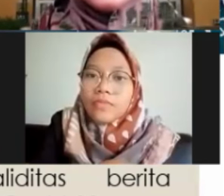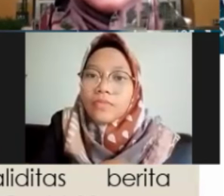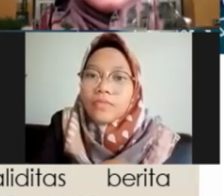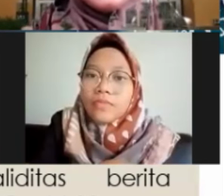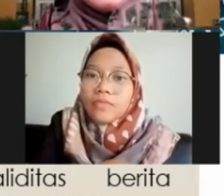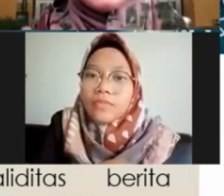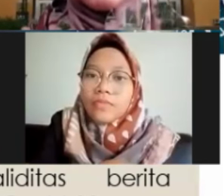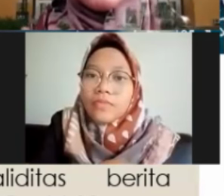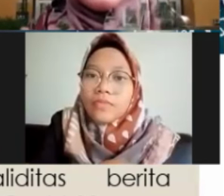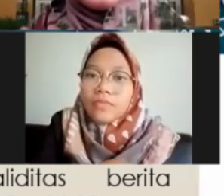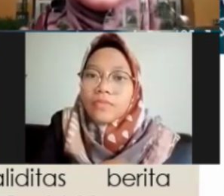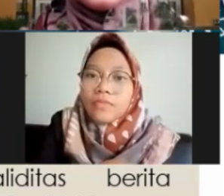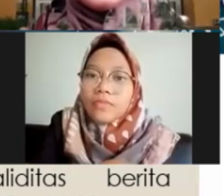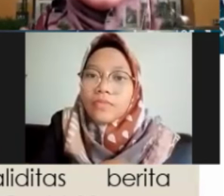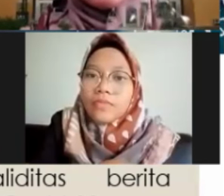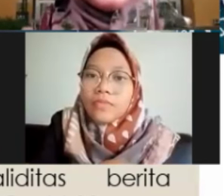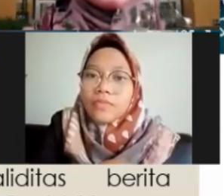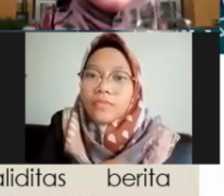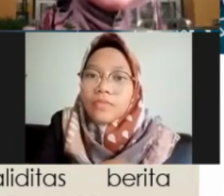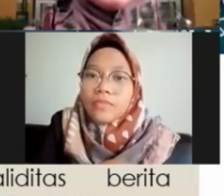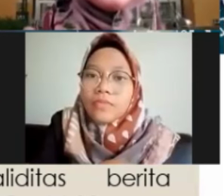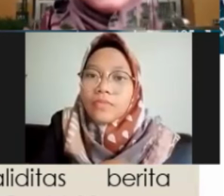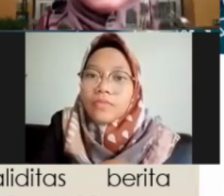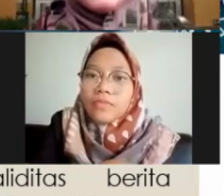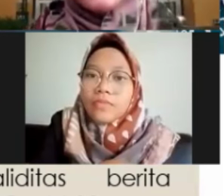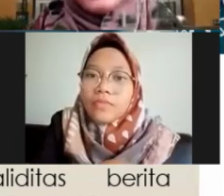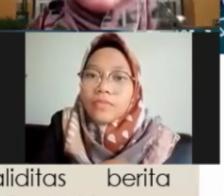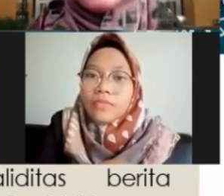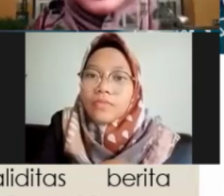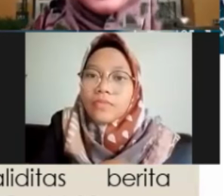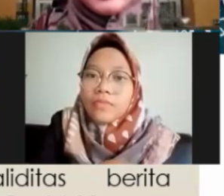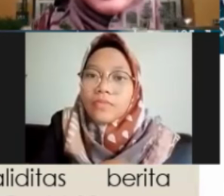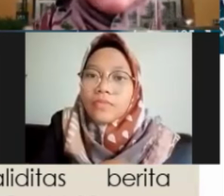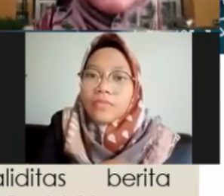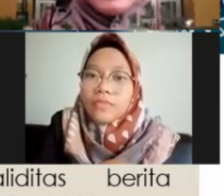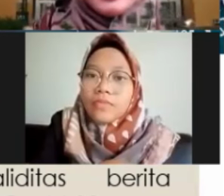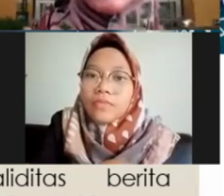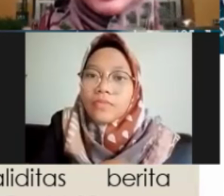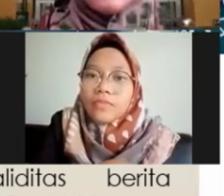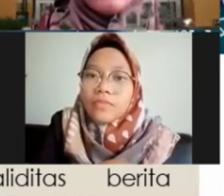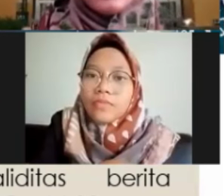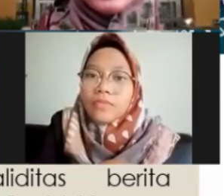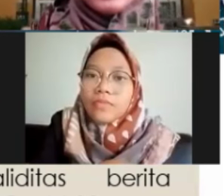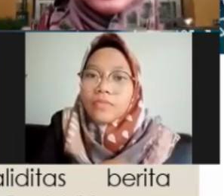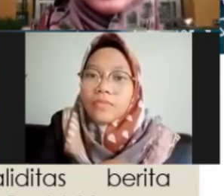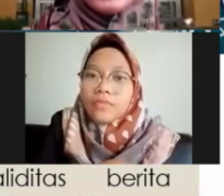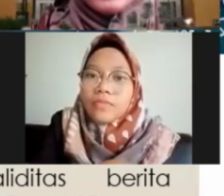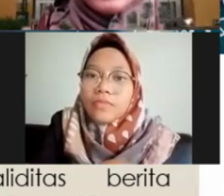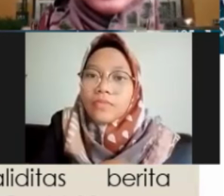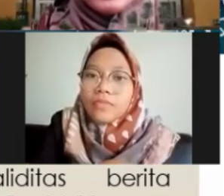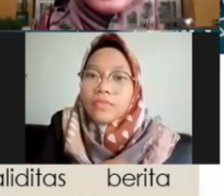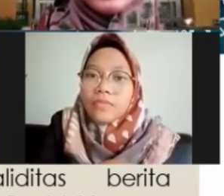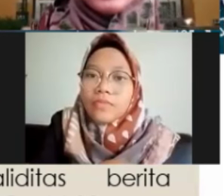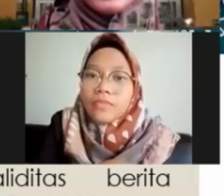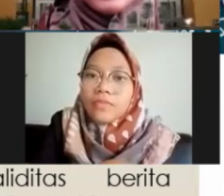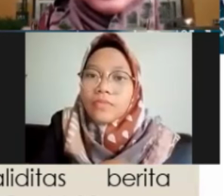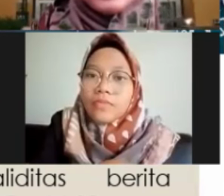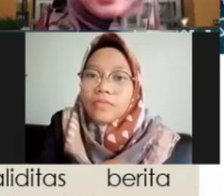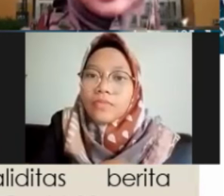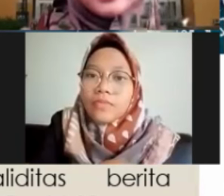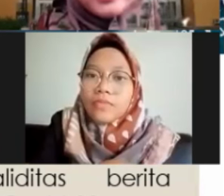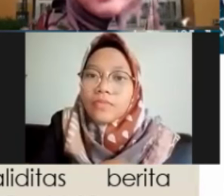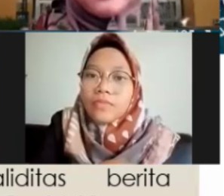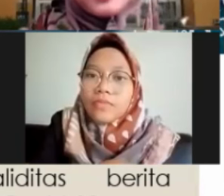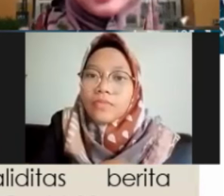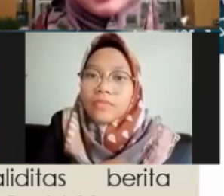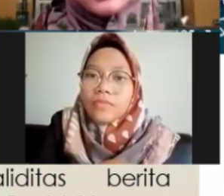saya jelaskan lebih lanjut gitu mengenai tahap-tahap ketika kita akan melakukan proses vaksinasi. Nah, kembali ke